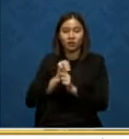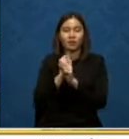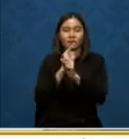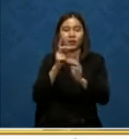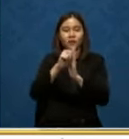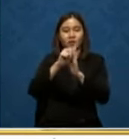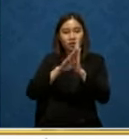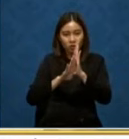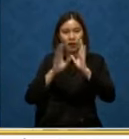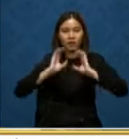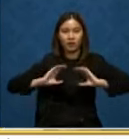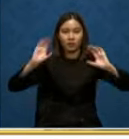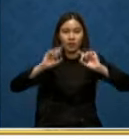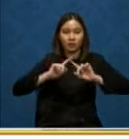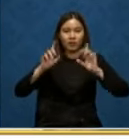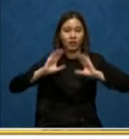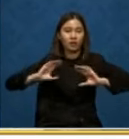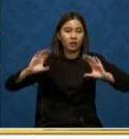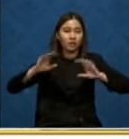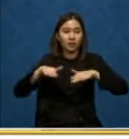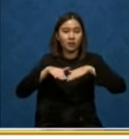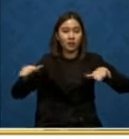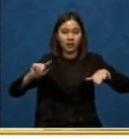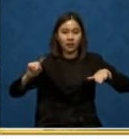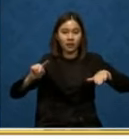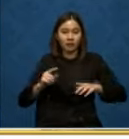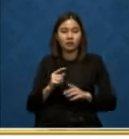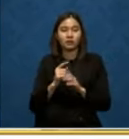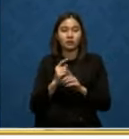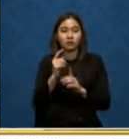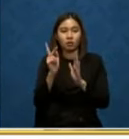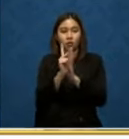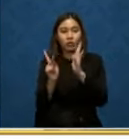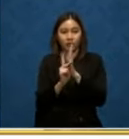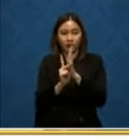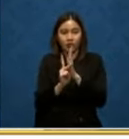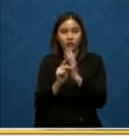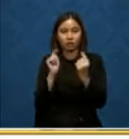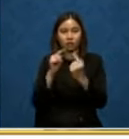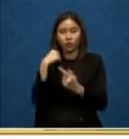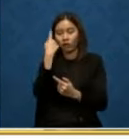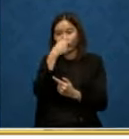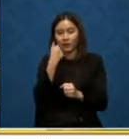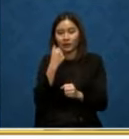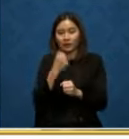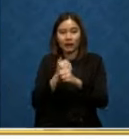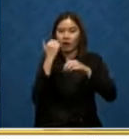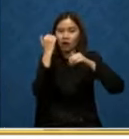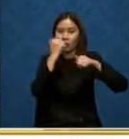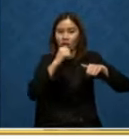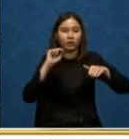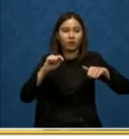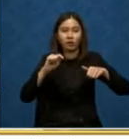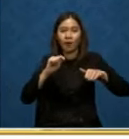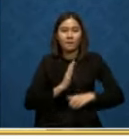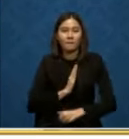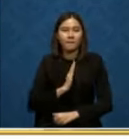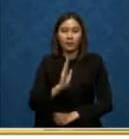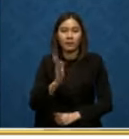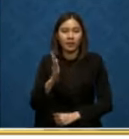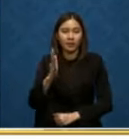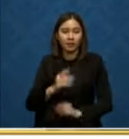รัฐบาลแต่ภาครัฐกับจะใช้มาตรการทางกฎหมายกับเกษตรกรผู้ปลูกอ้อยซึ่งไม่ได้ให้ความเป็นทำ